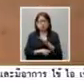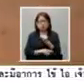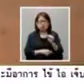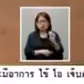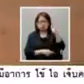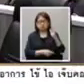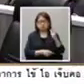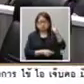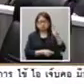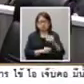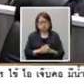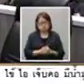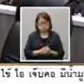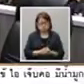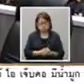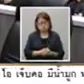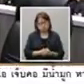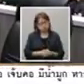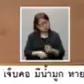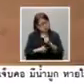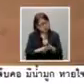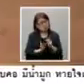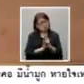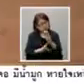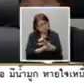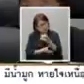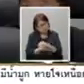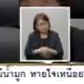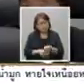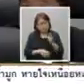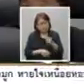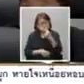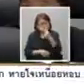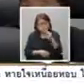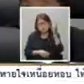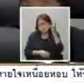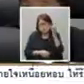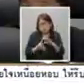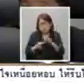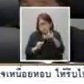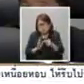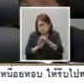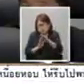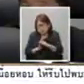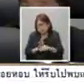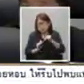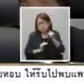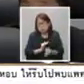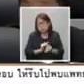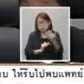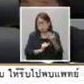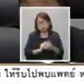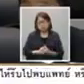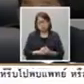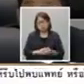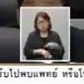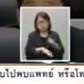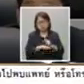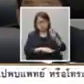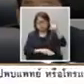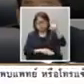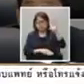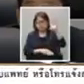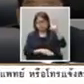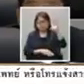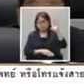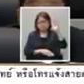าชิกครับ ท่านต้องวินิจฉัยตามข้อบังคับท่านต้องฟังข้อที่จริงให้ครบถ้วนซะก่อนนะฮะถึงจะวินิจฉัย เอาให้ชัดเจนท่